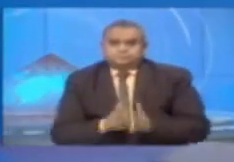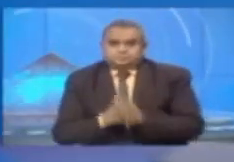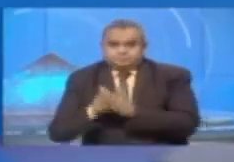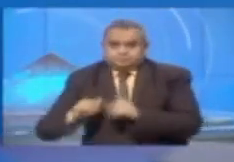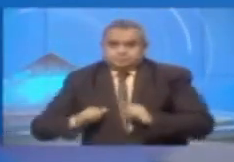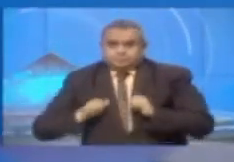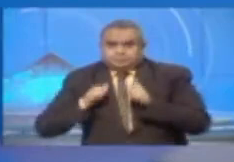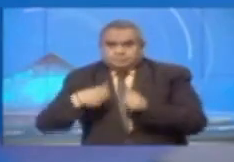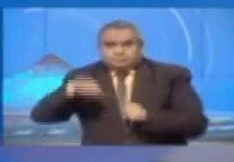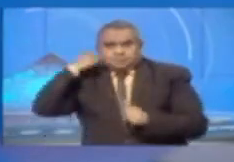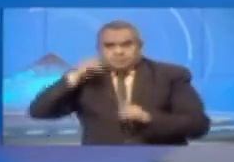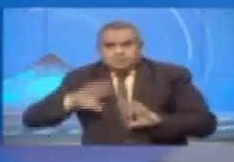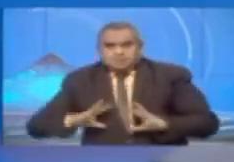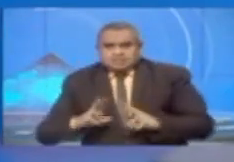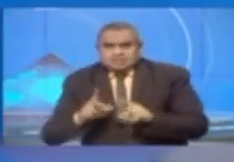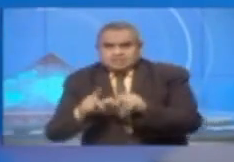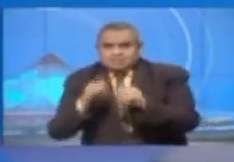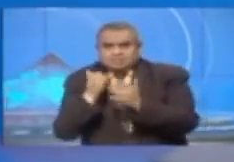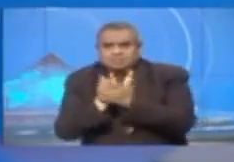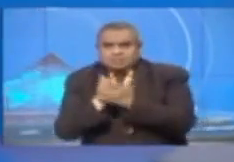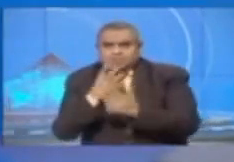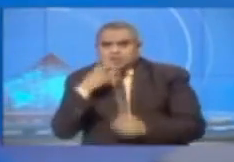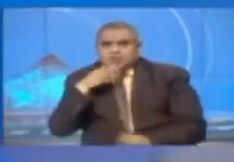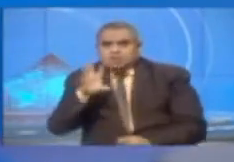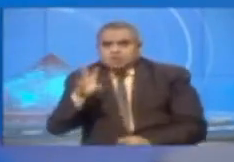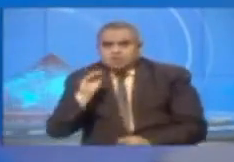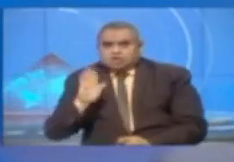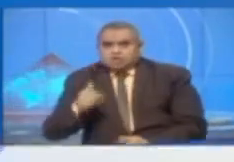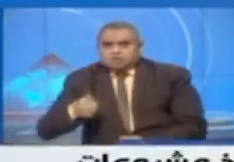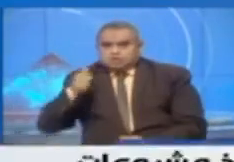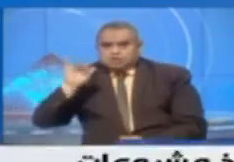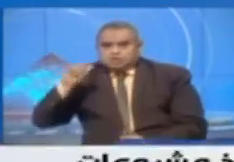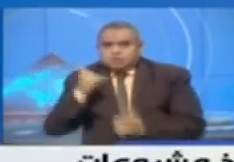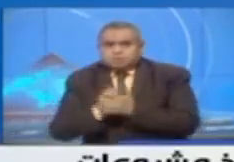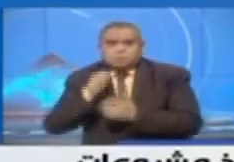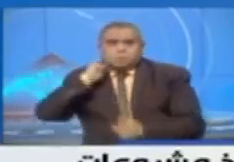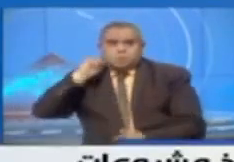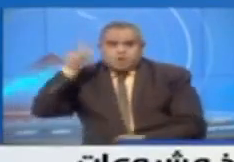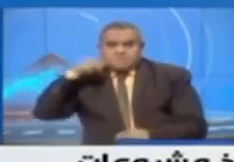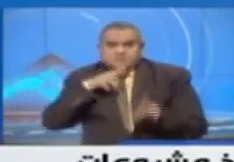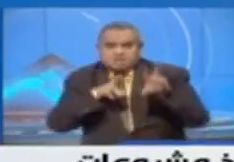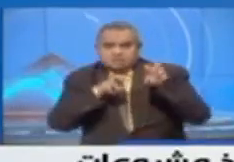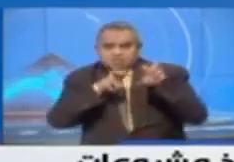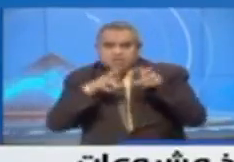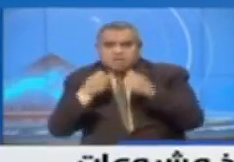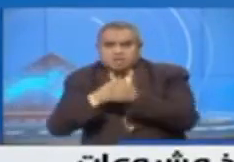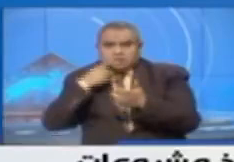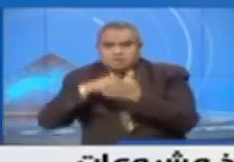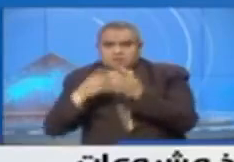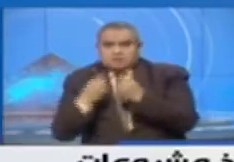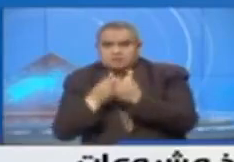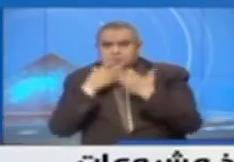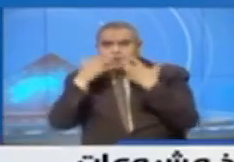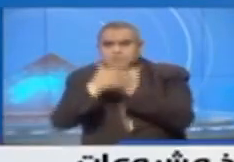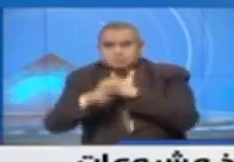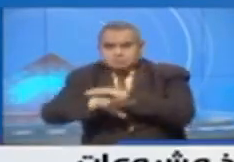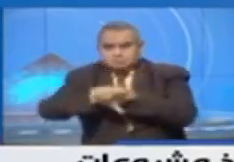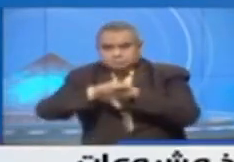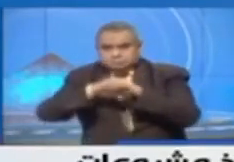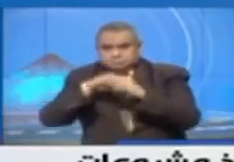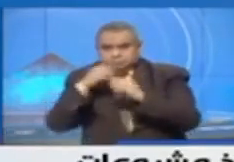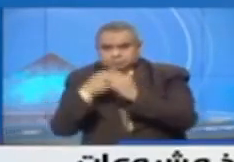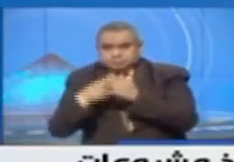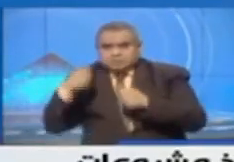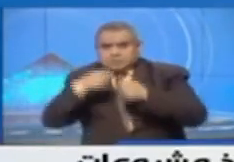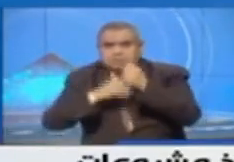قام وزير التنمية المحلية هشام أمنة مع محافظ الشرقية ممدوح غراب بمتابعة معدلات تنفيذ مشروعات الخطة الاستثمارية